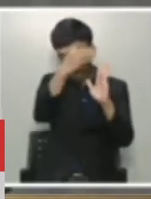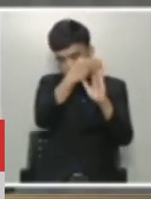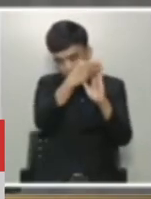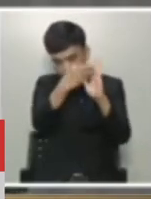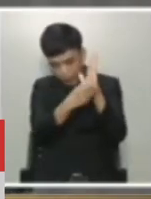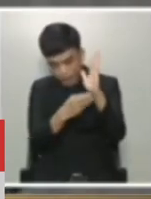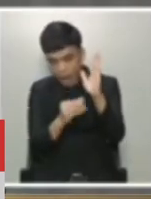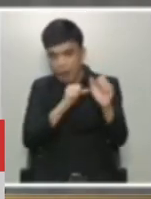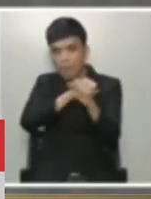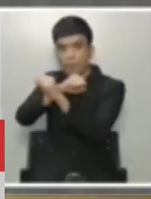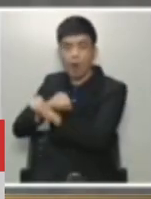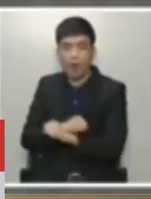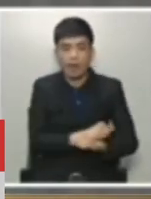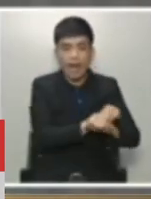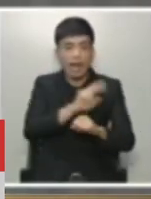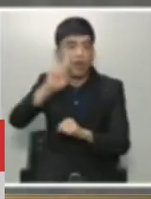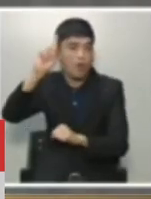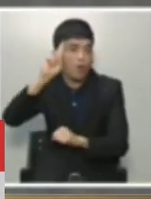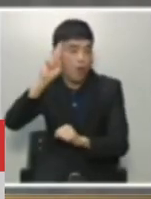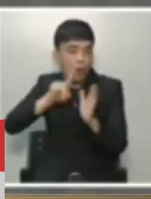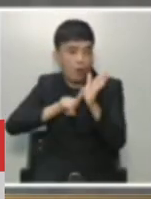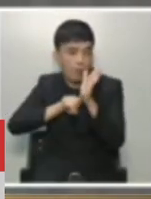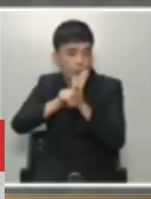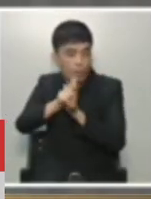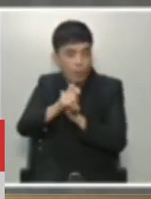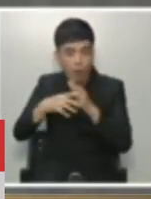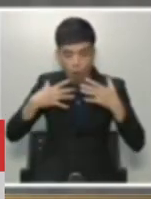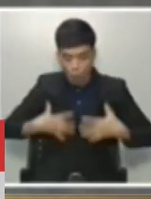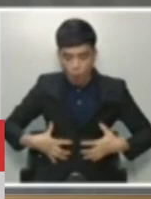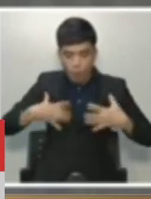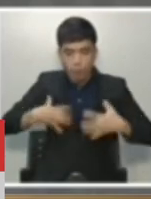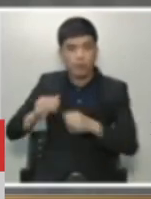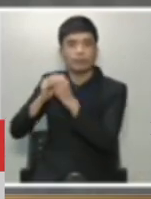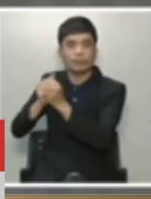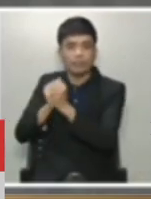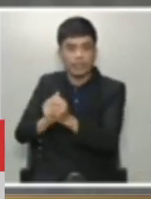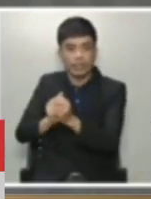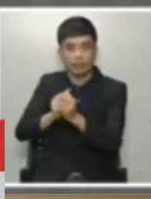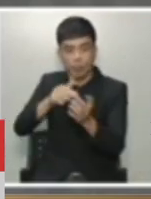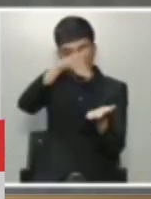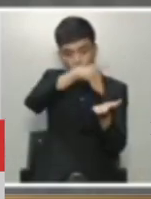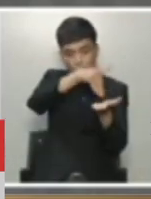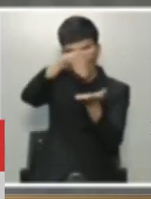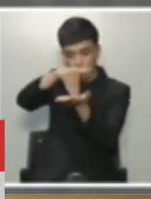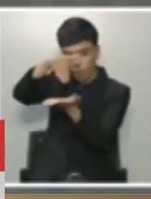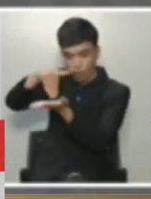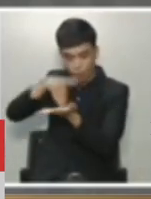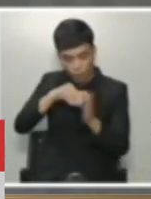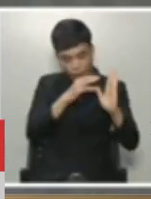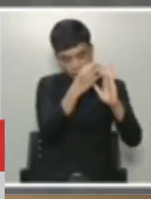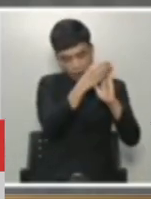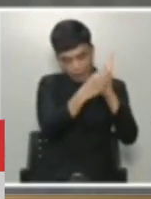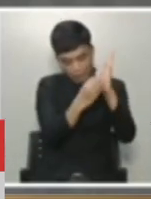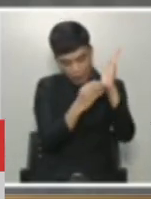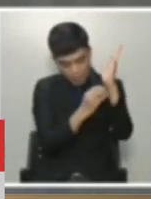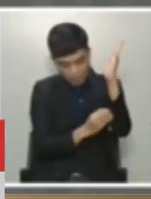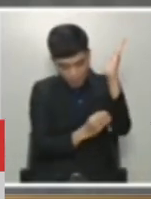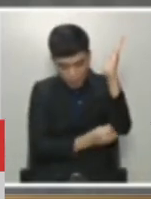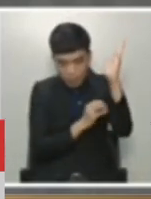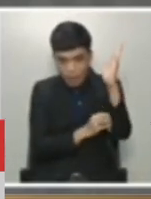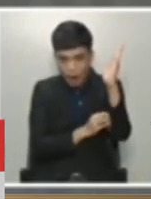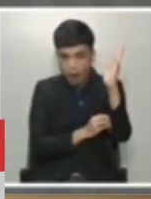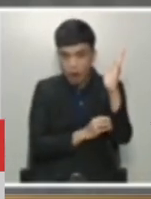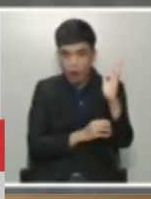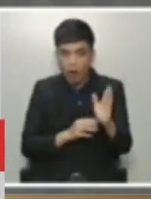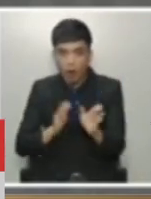ต่อต้านโคโรนาไวรัสจากอู่ฮั่นขึ้นมาเนี่ยชาวบ้านมีความภาคภูมิใจไหมครับมั่นใจไหมครับมั่นใ